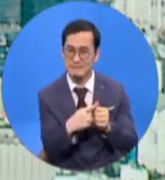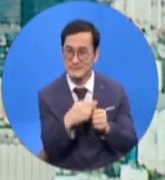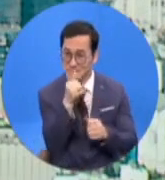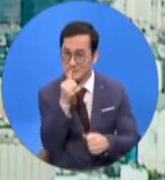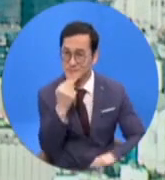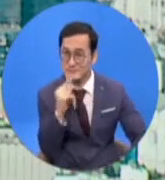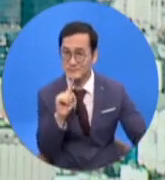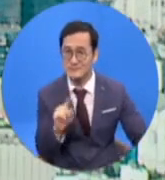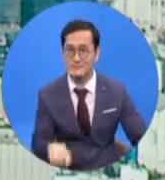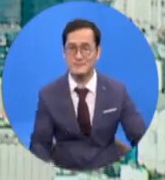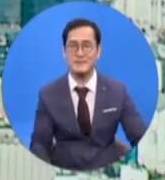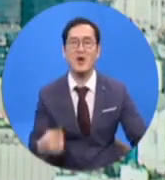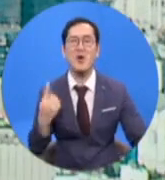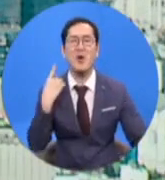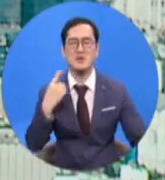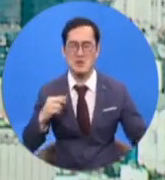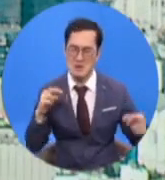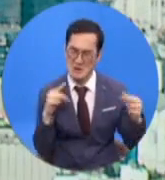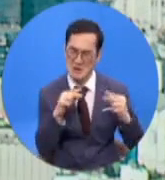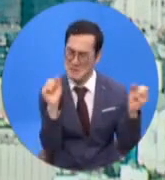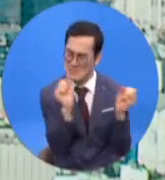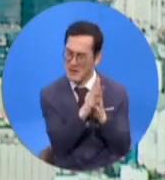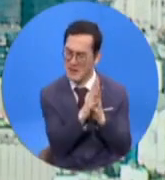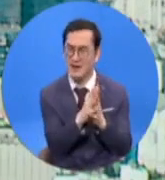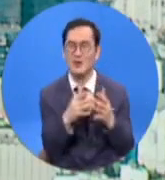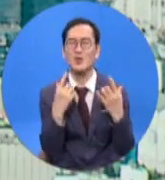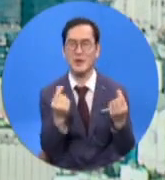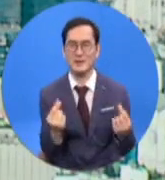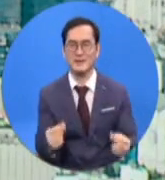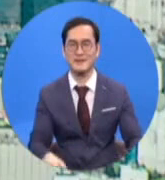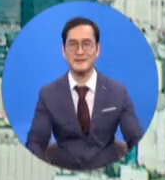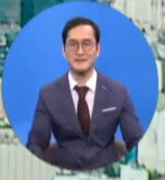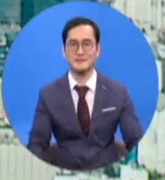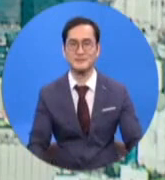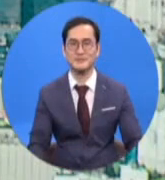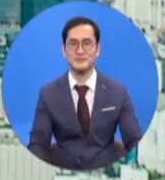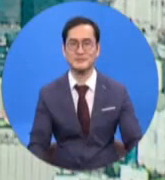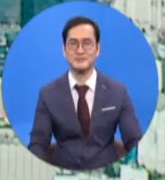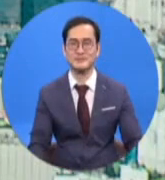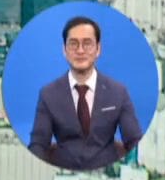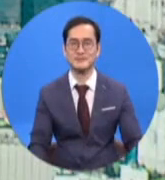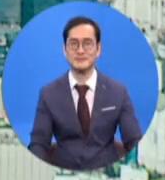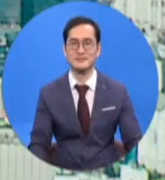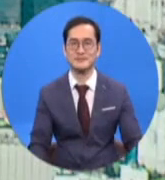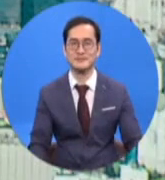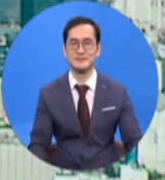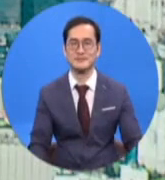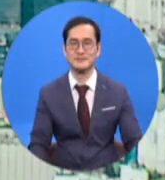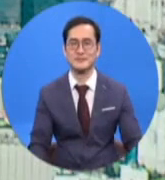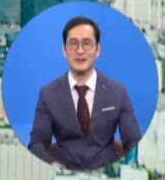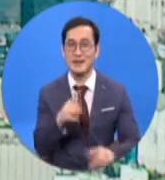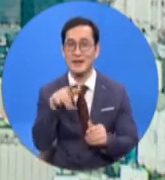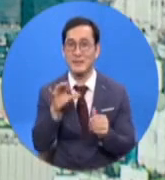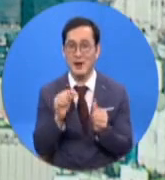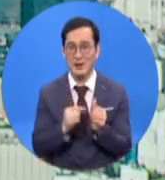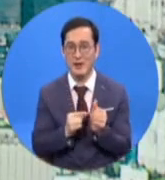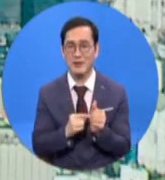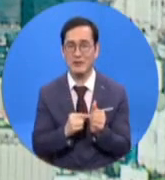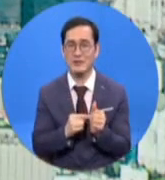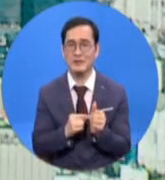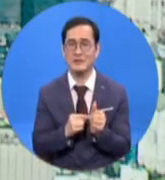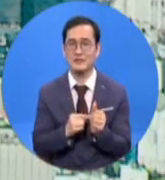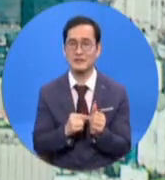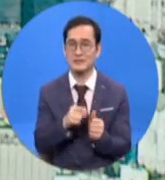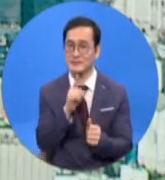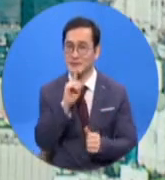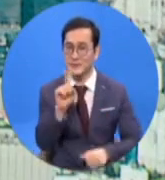어제도 또 제대로 충돌했습니다 이 전 대표는 오늘도 한 라디오 인터뷰에 출연해서 자신의 주장을 강조 했었는데요